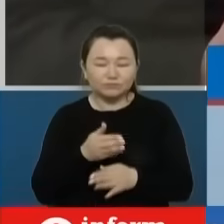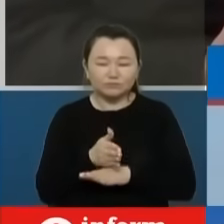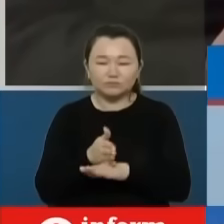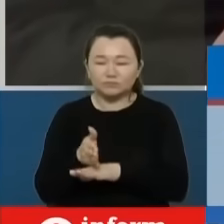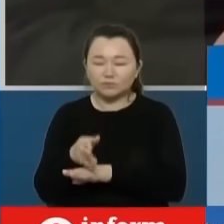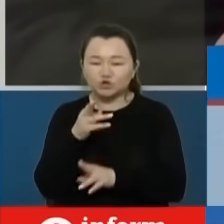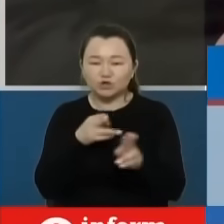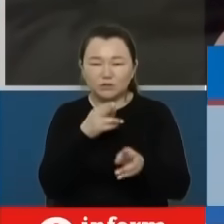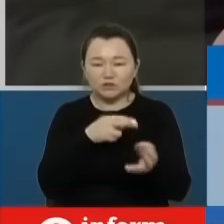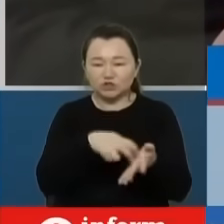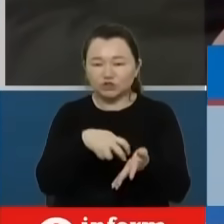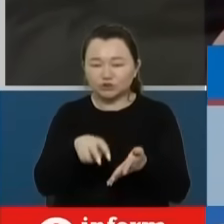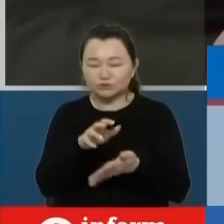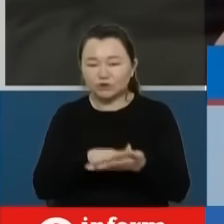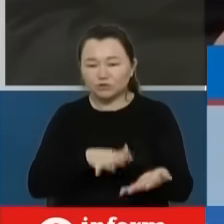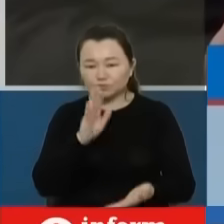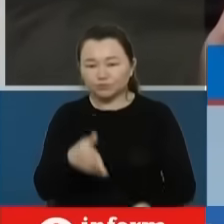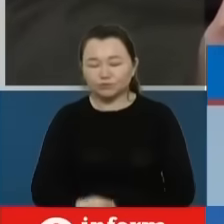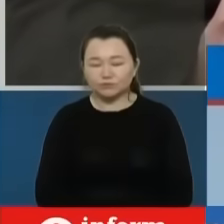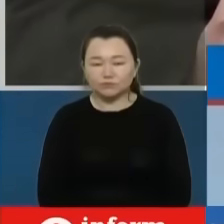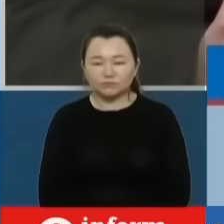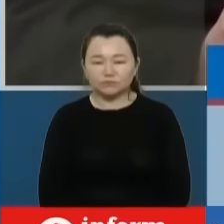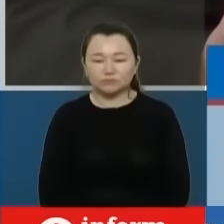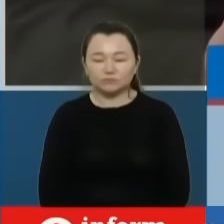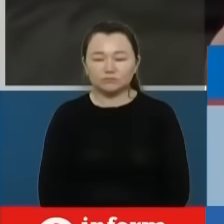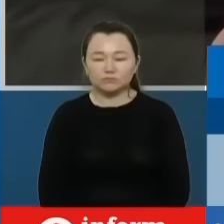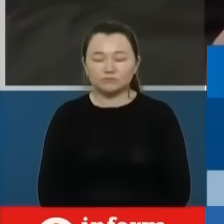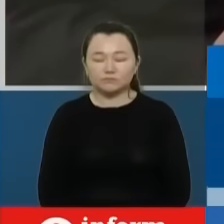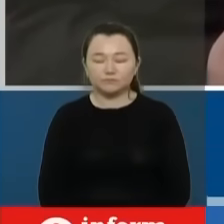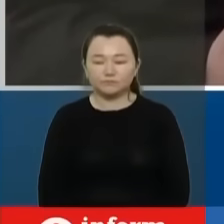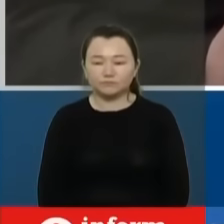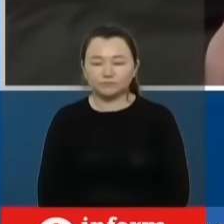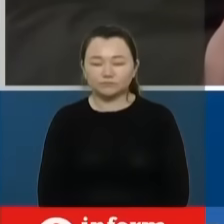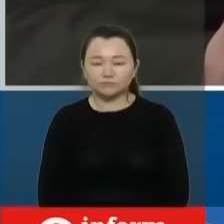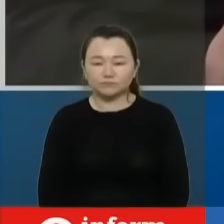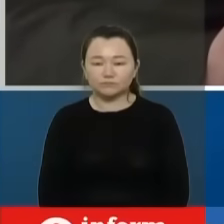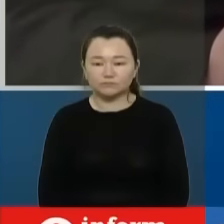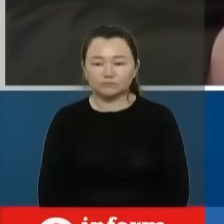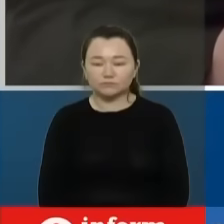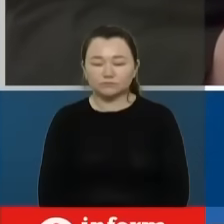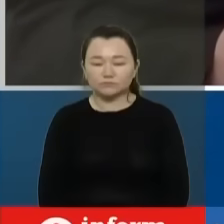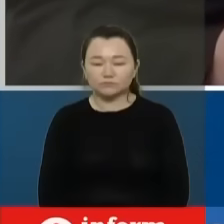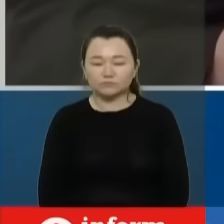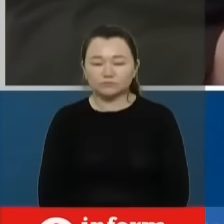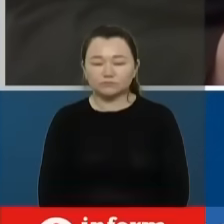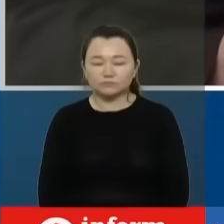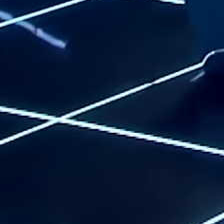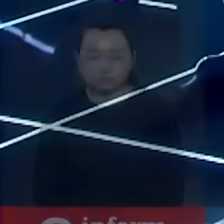органдарға хат жазуды жалғастырмақ. Диана Тұрлыбек, Мирас Анетов, Информ бюро, Жетісу